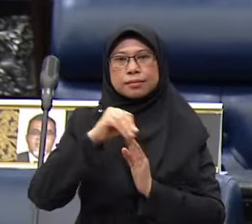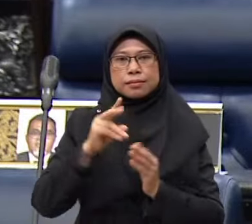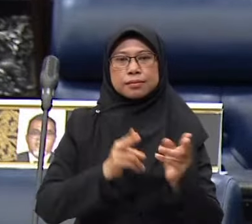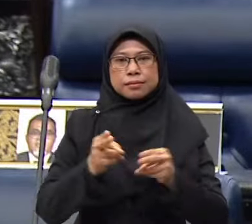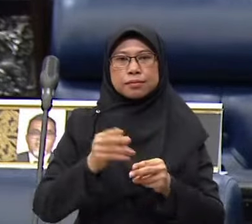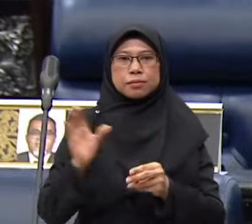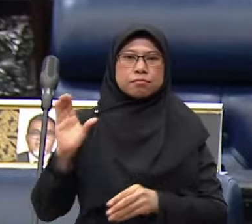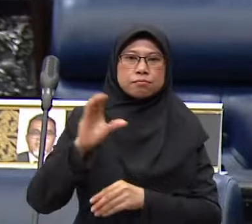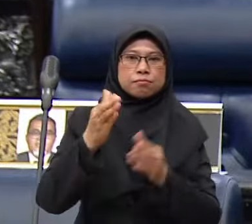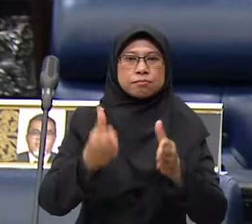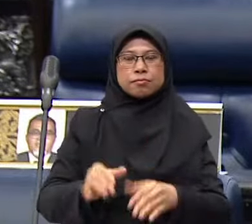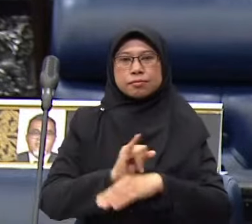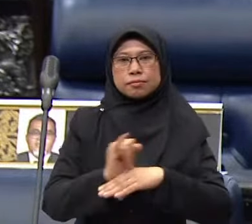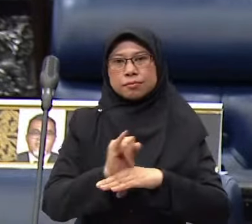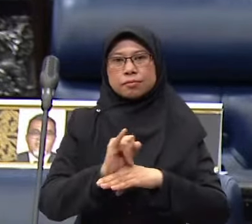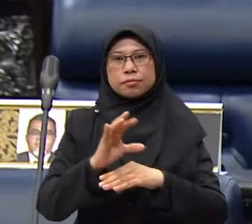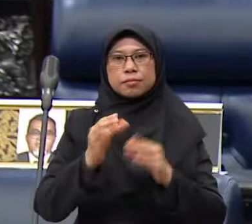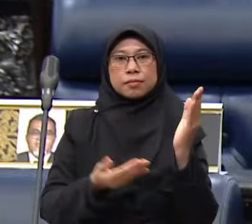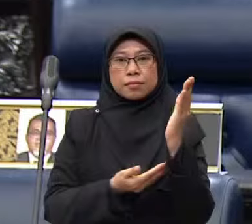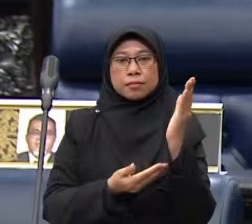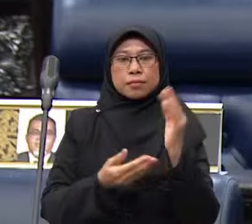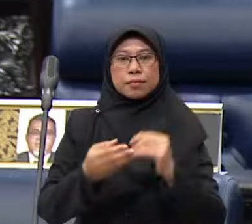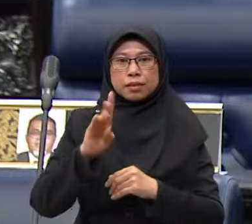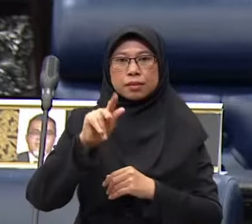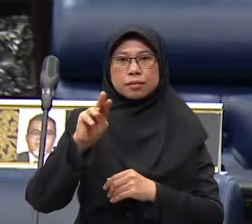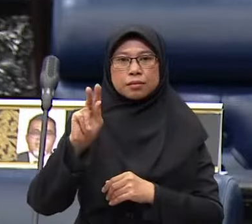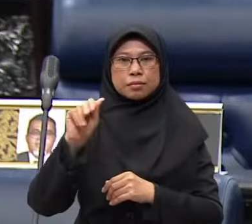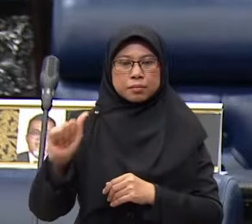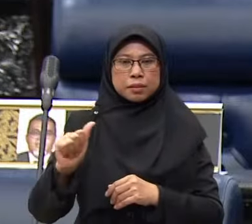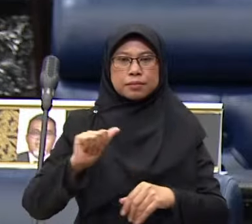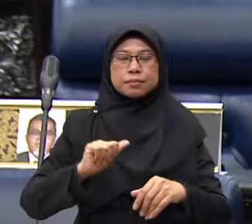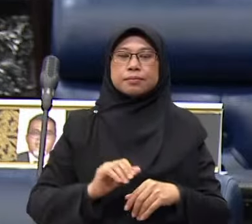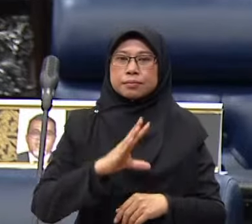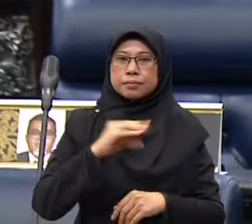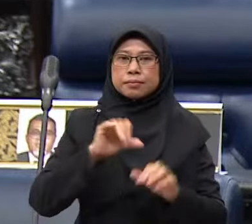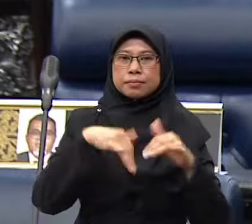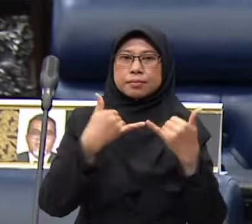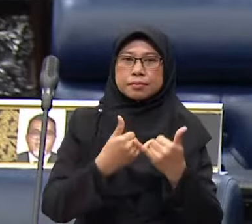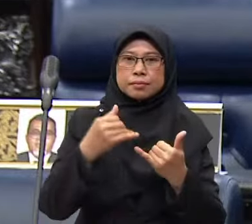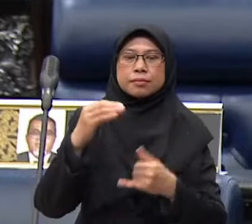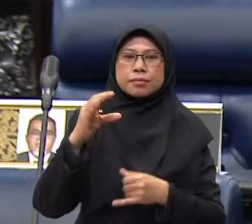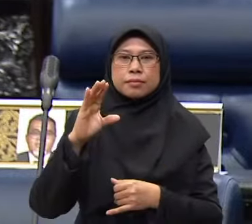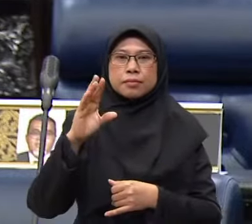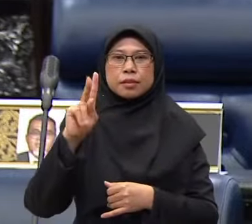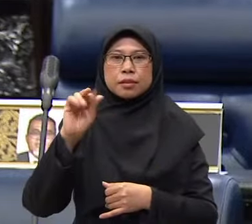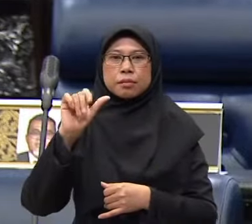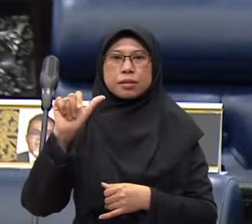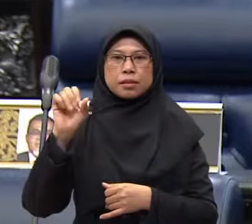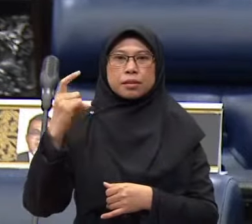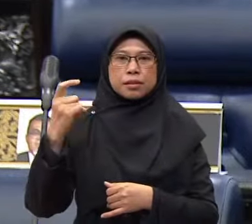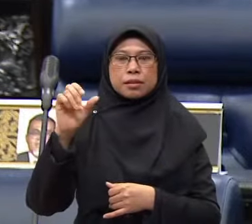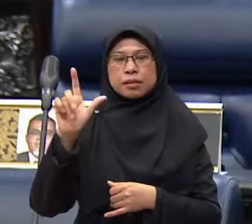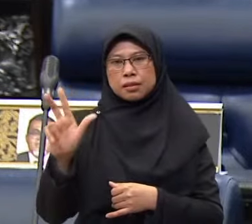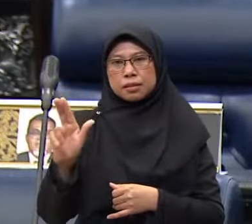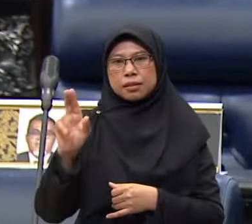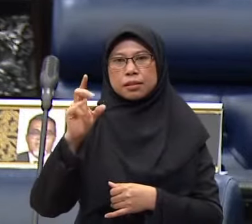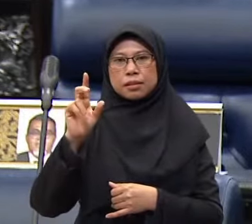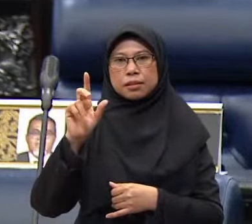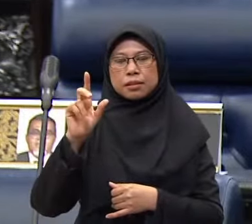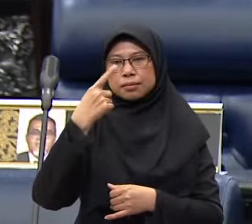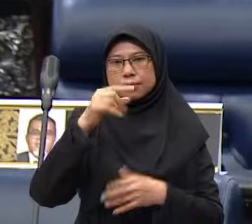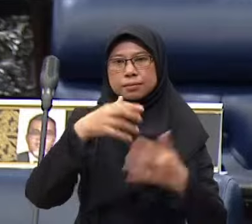berlabur-babur untuk industri o kimia juga telah dijalankan yang mana antaranya Syarikat gelak San berhad telah pun mendirikan kilang